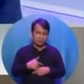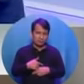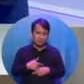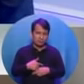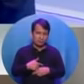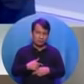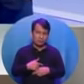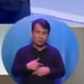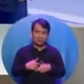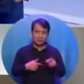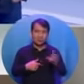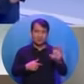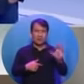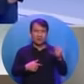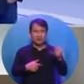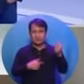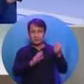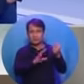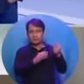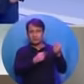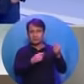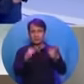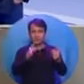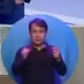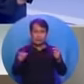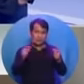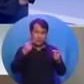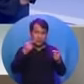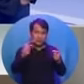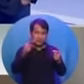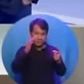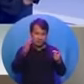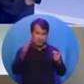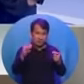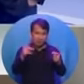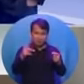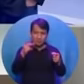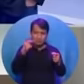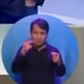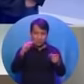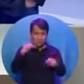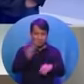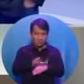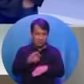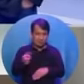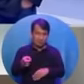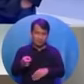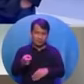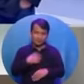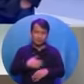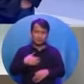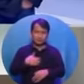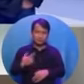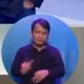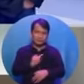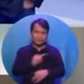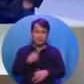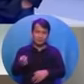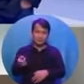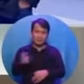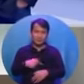FBI. Sandali po, mama, gusto ko rin magsalita itong si Christine, yung anak, kasi ito yung isang ring nasaktan.